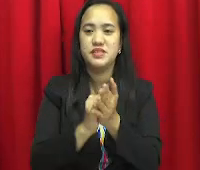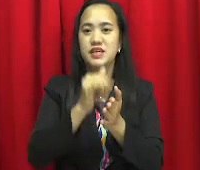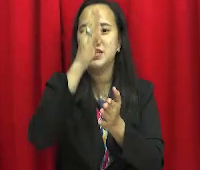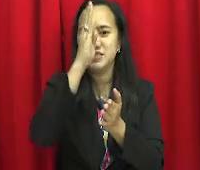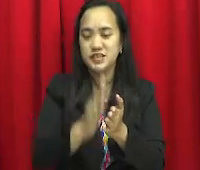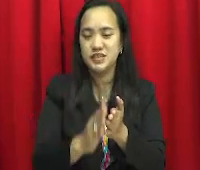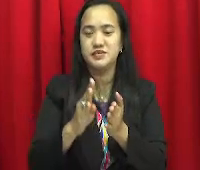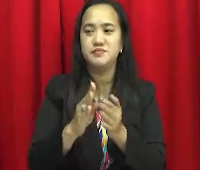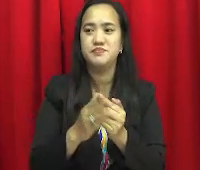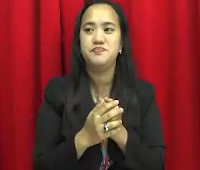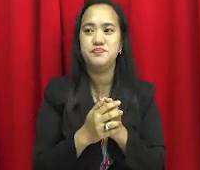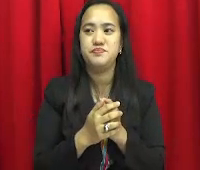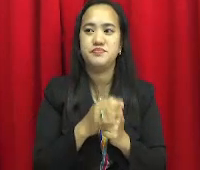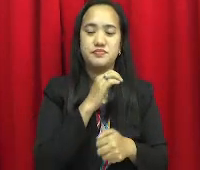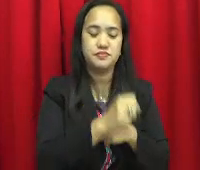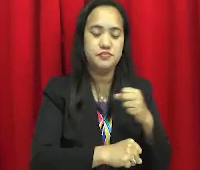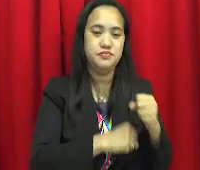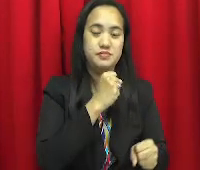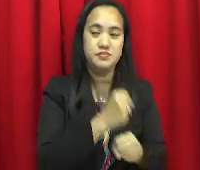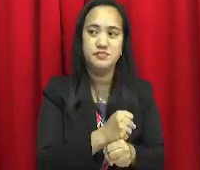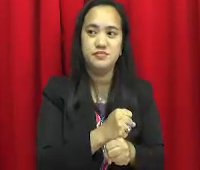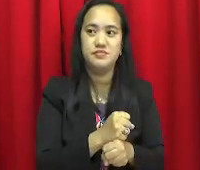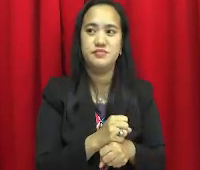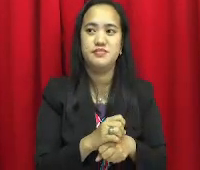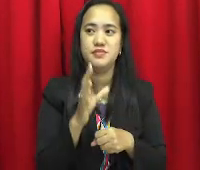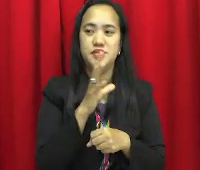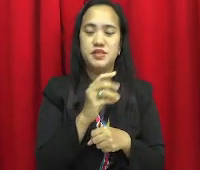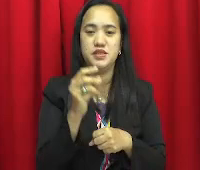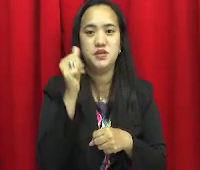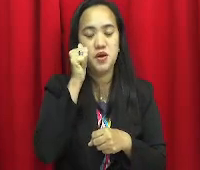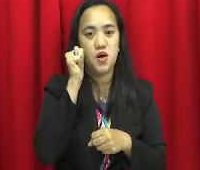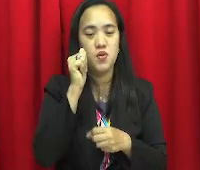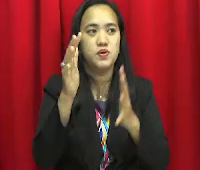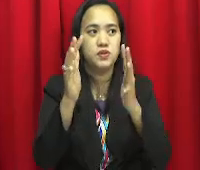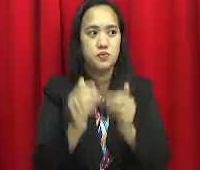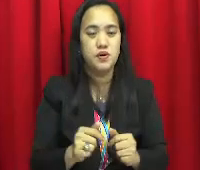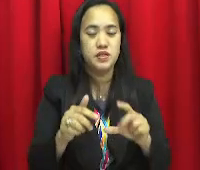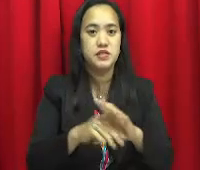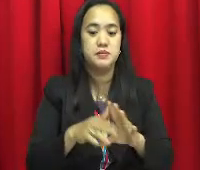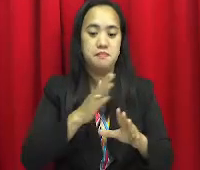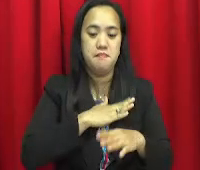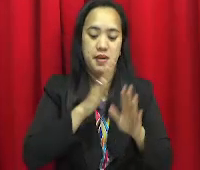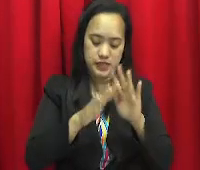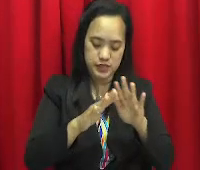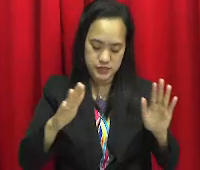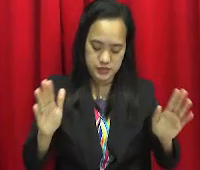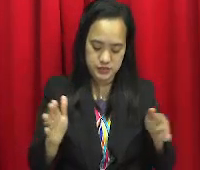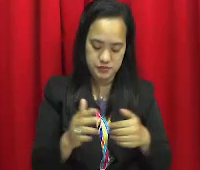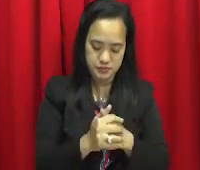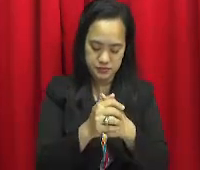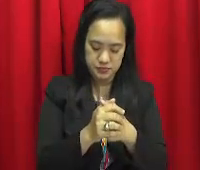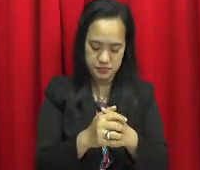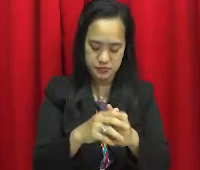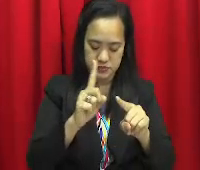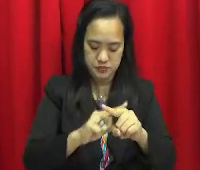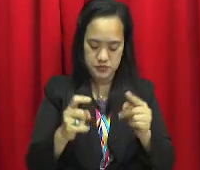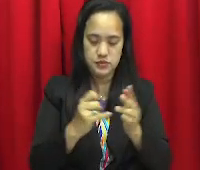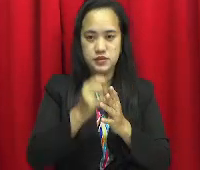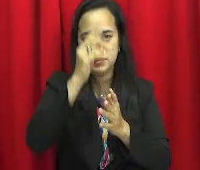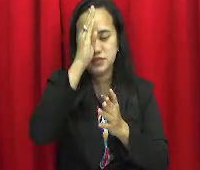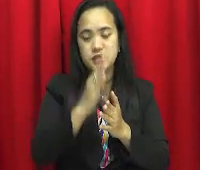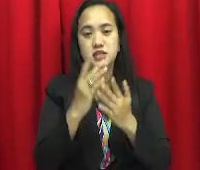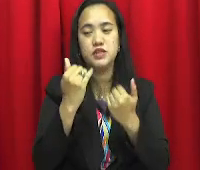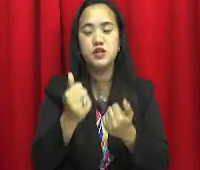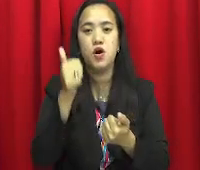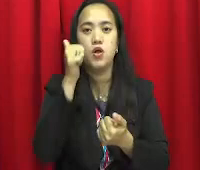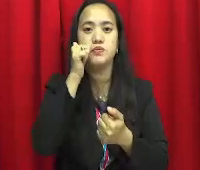sinakripisyo ko na yung gustong-gusto ko, talagang inadika ako, bata pa ako na ganito, ganito ako pagdating ng araw. Pero ginive up ko lahat yon